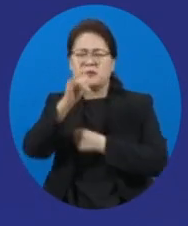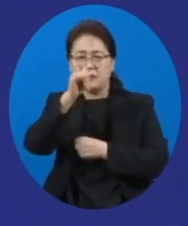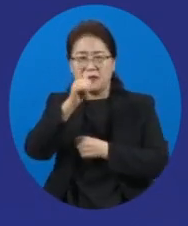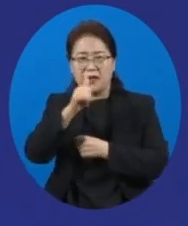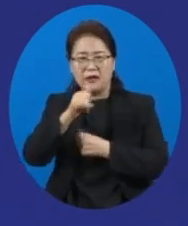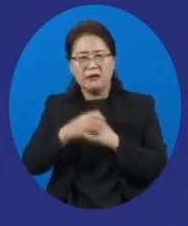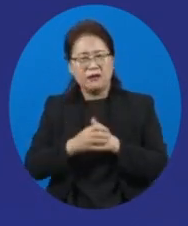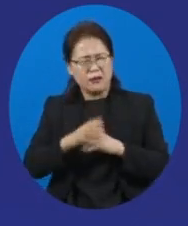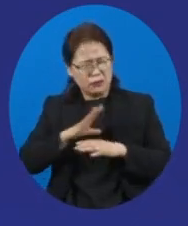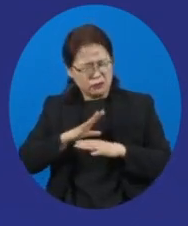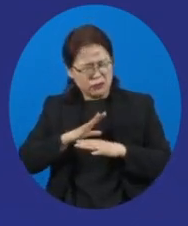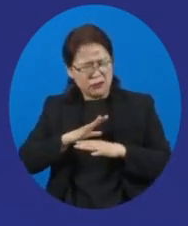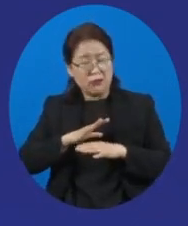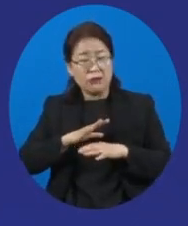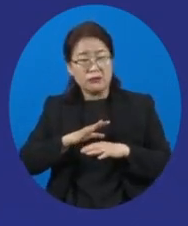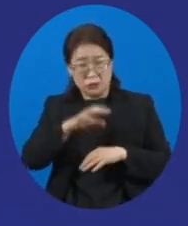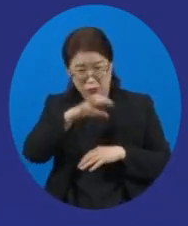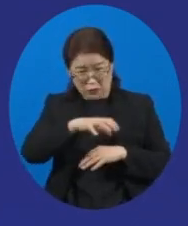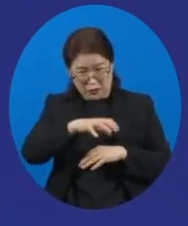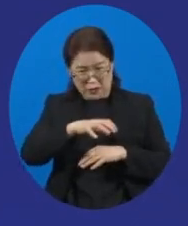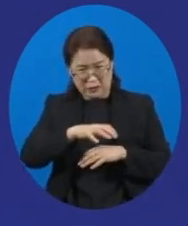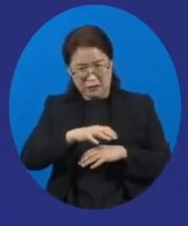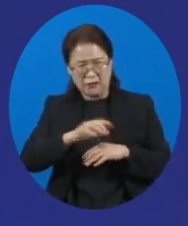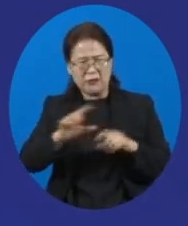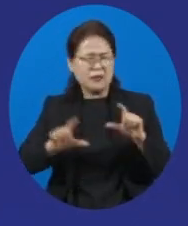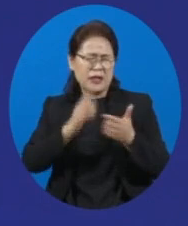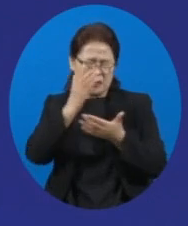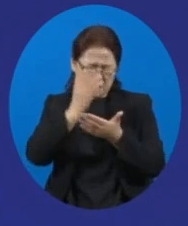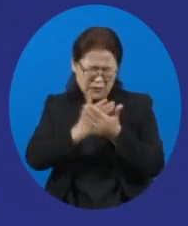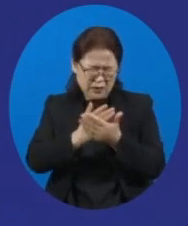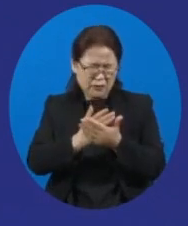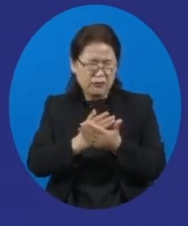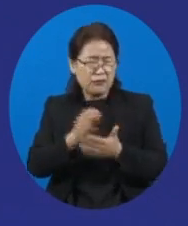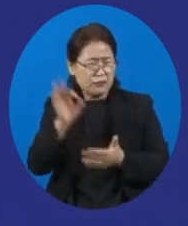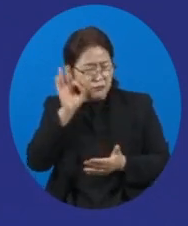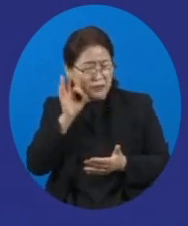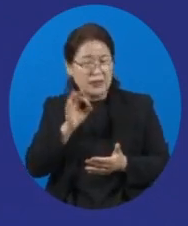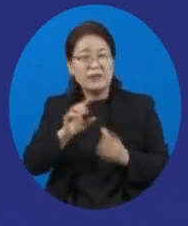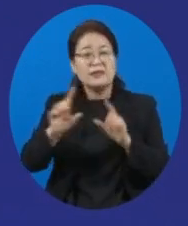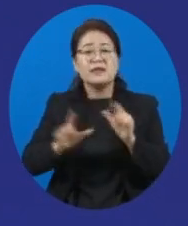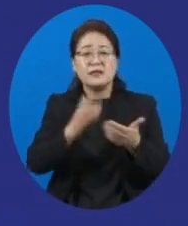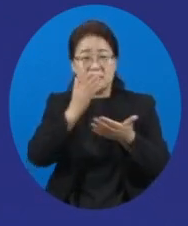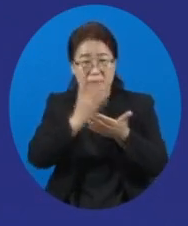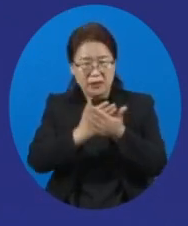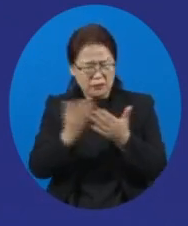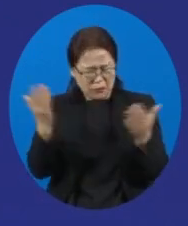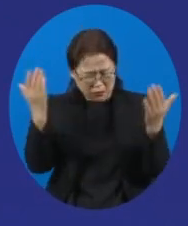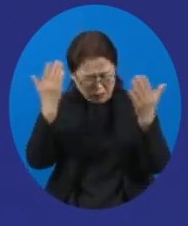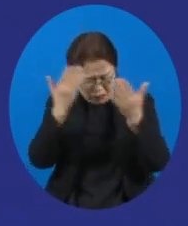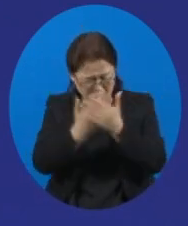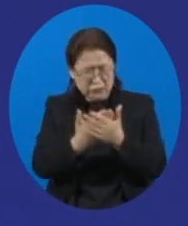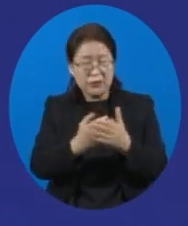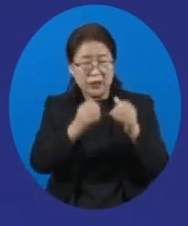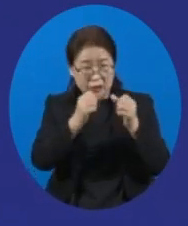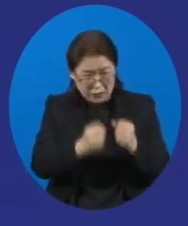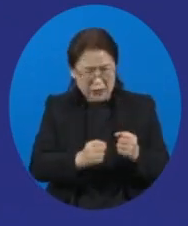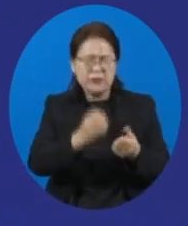더 이상 두려움의 자리, 그 수치심의 자리, 어둠의 자리에 머물러 있지